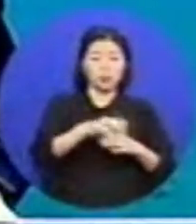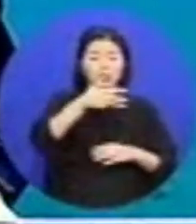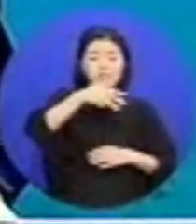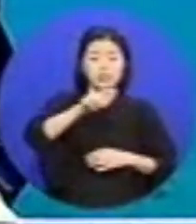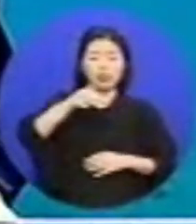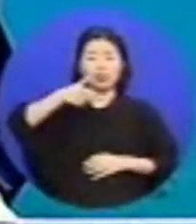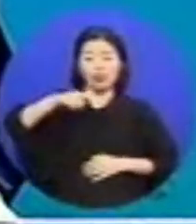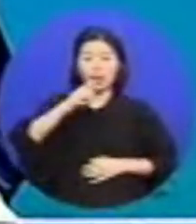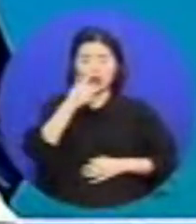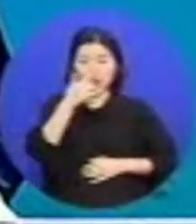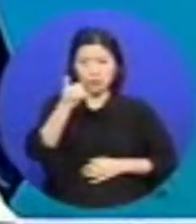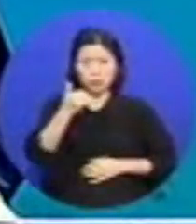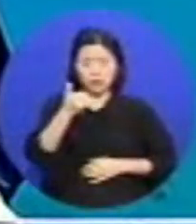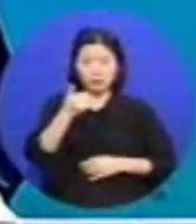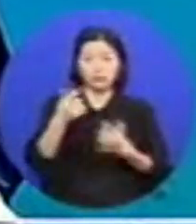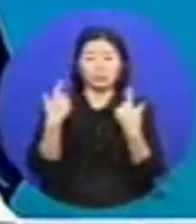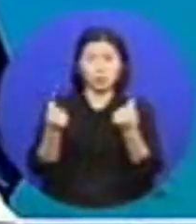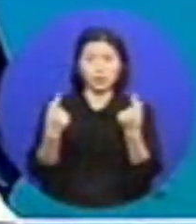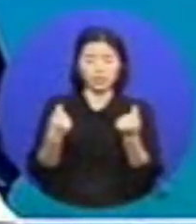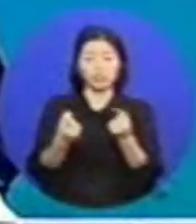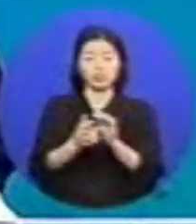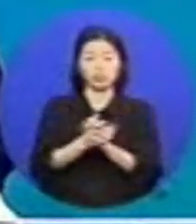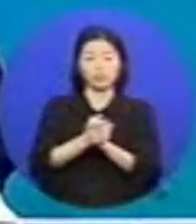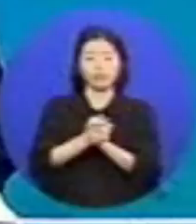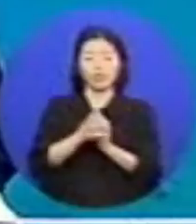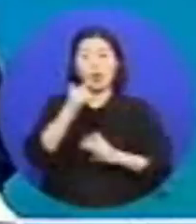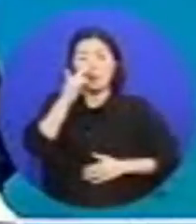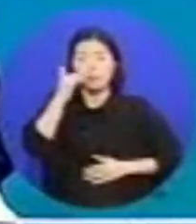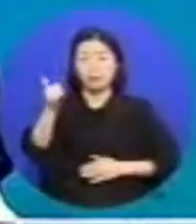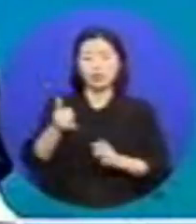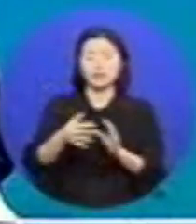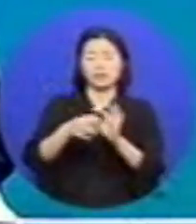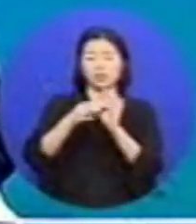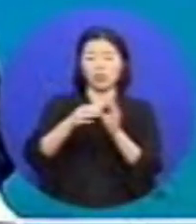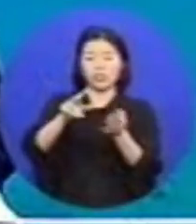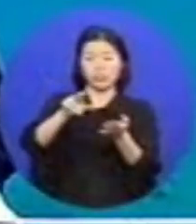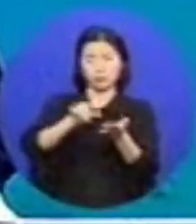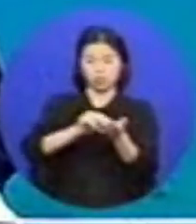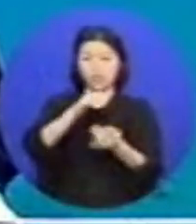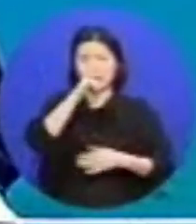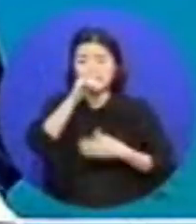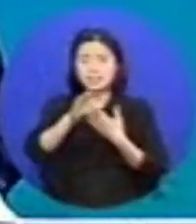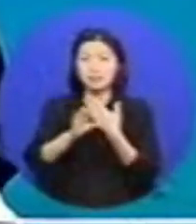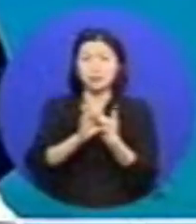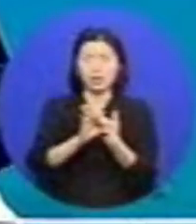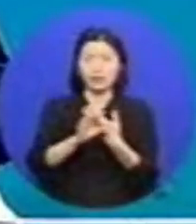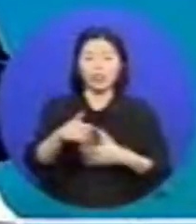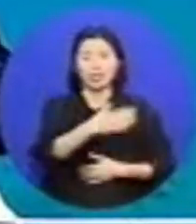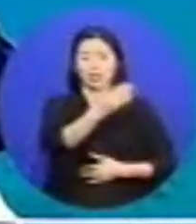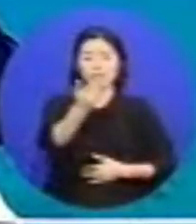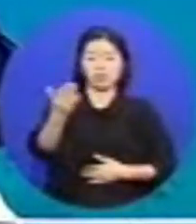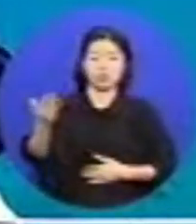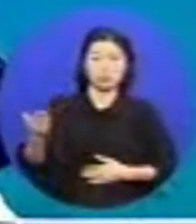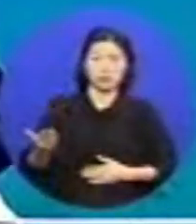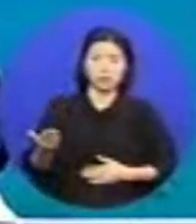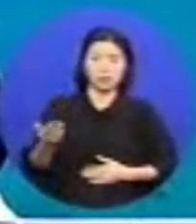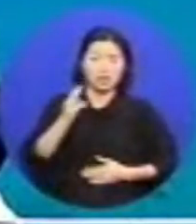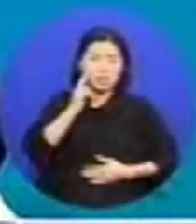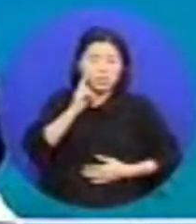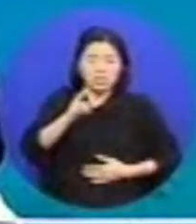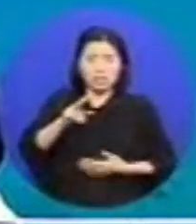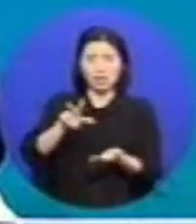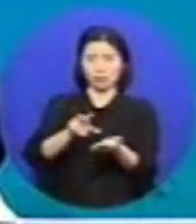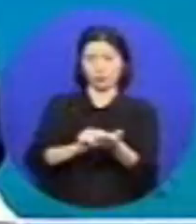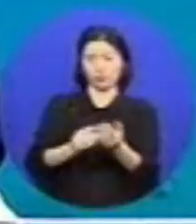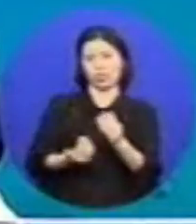부모님하고도 마찬가지죠. 다 공이 부모님과의 관계에 문제가 있다면 여러분 이건 심각한 문제가